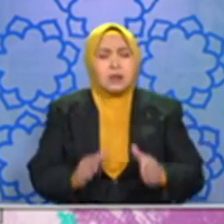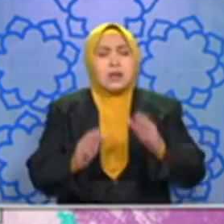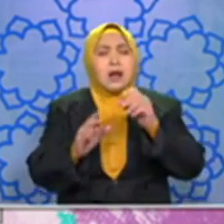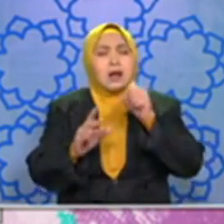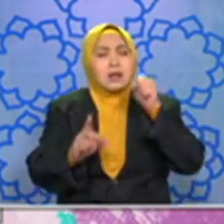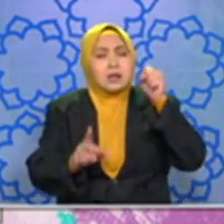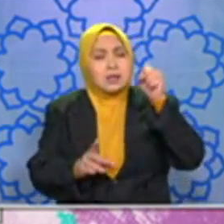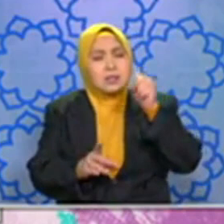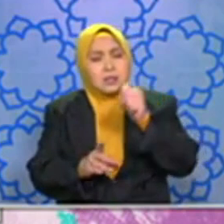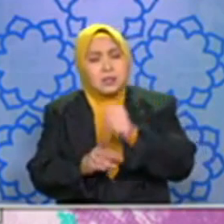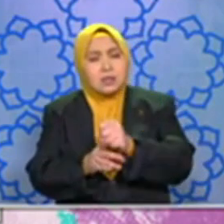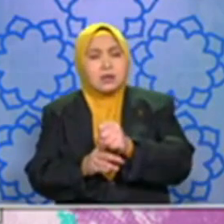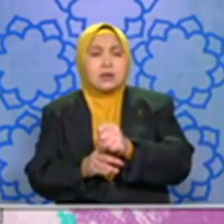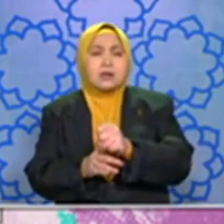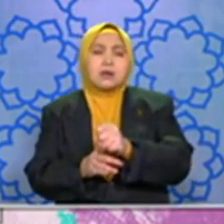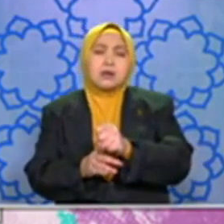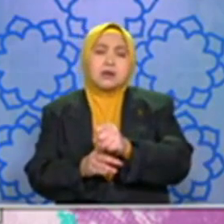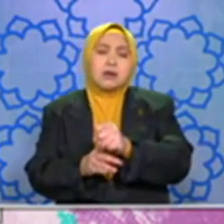الظالمون إن